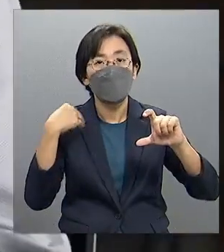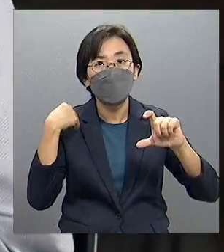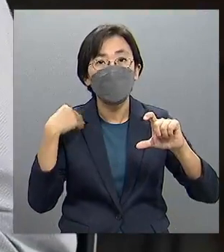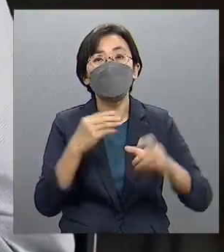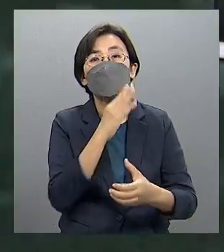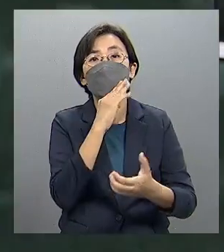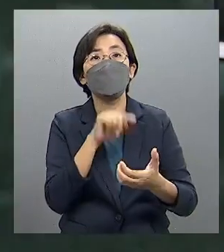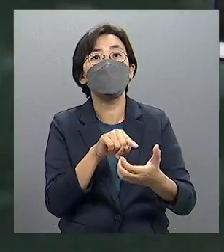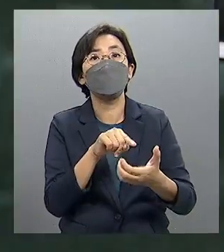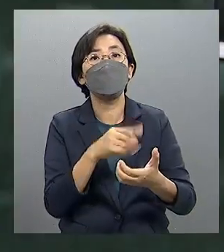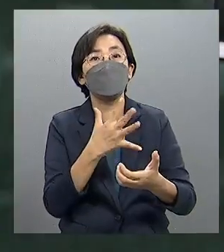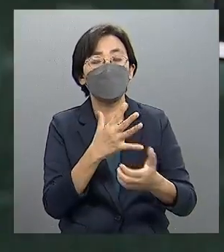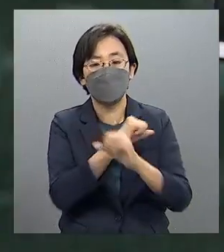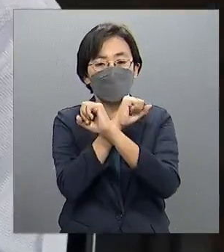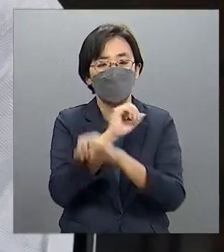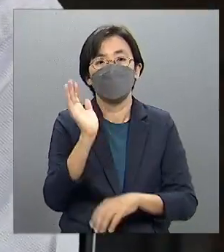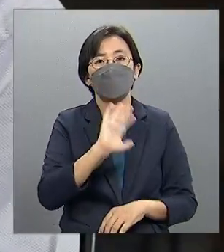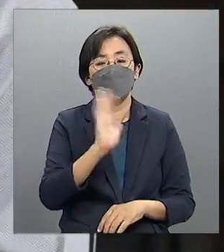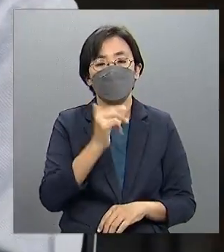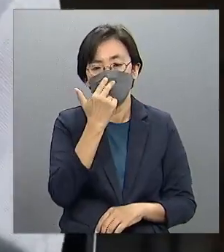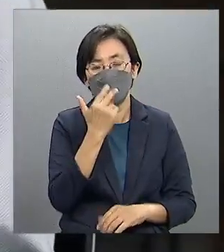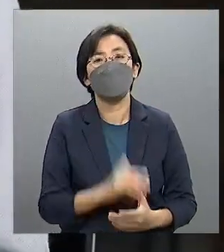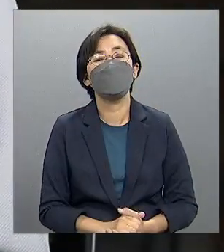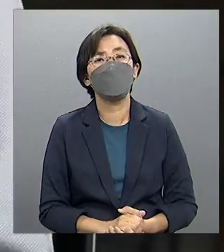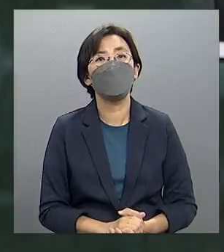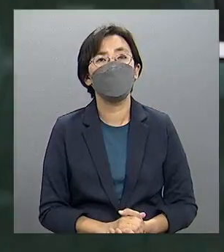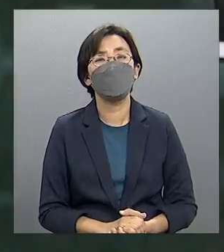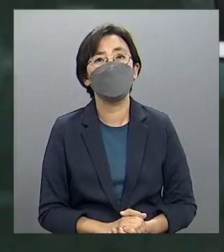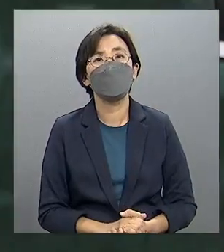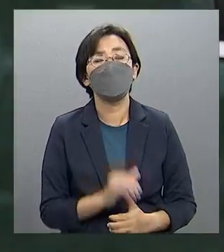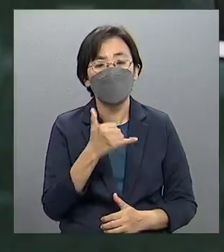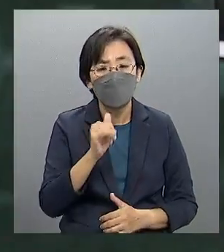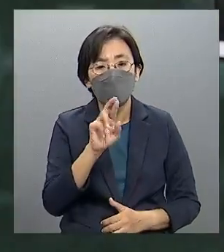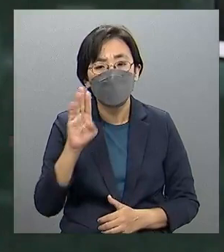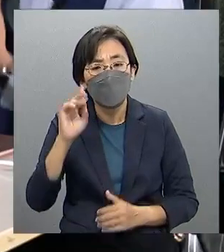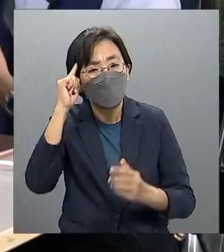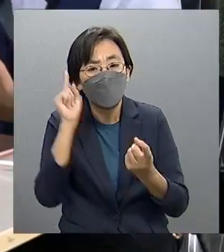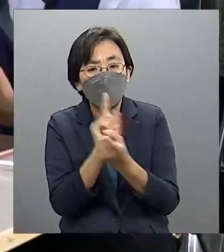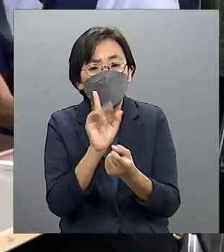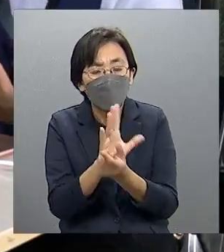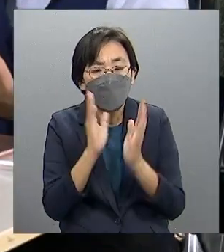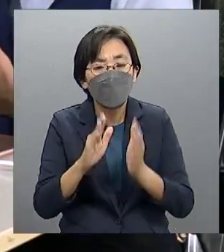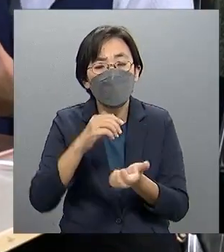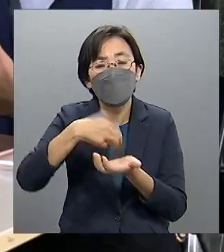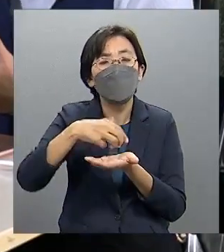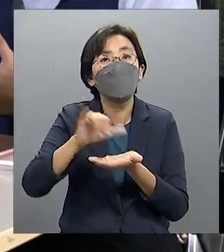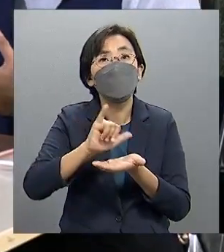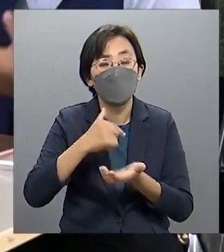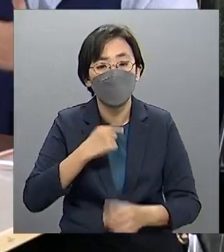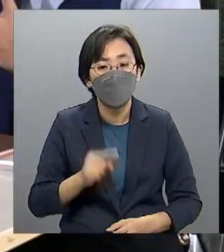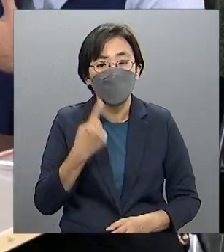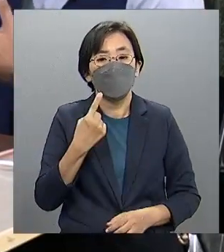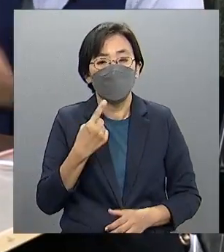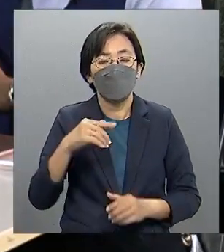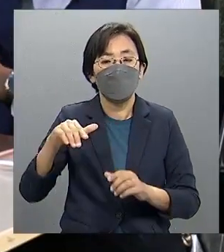แปลว่าปลอดภัยมันก็ไม่ใช่เหมือนกันนะเพราะว่าบางข้อความระบบมันยังไม่รู้จักยังไม่มีคนรายงานเราอาจจะเป็นคนแรกๆที่โดนส่งข้อความแบบนี้มาห